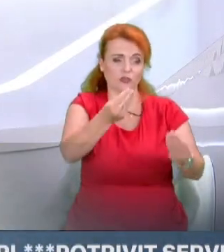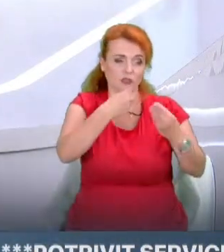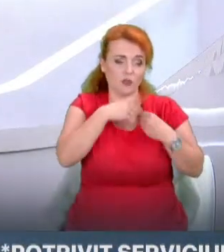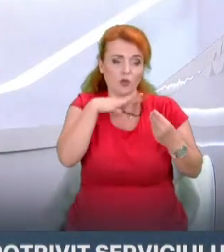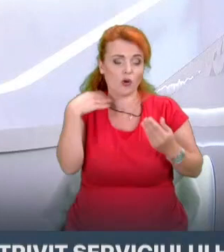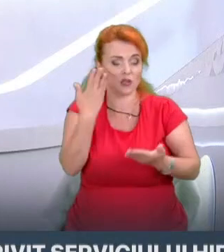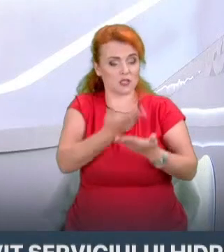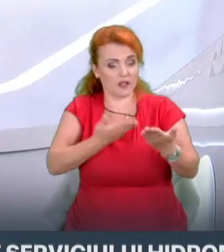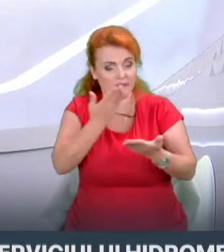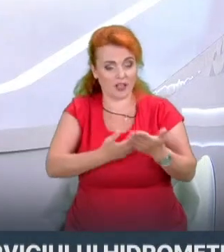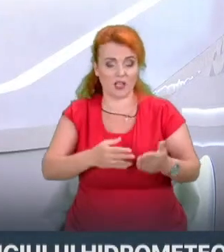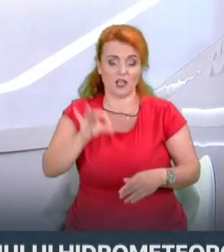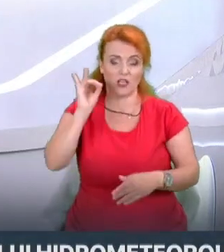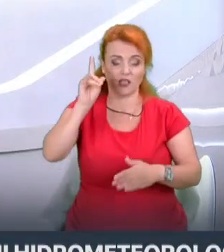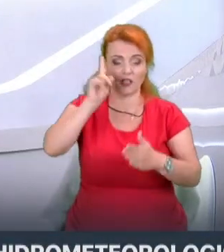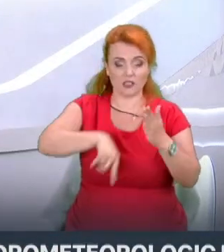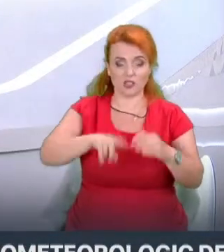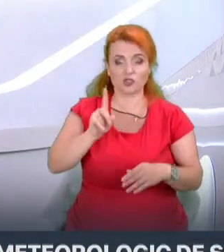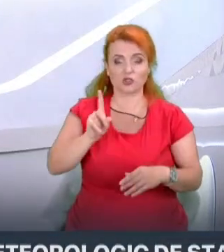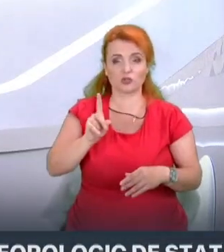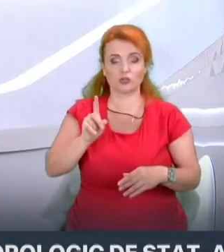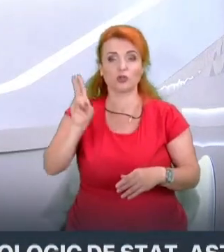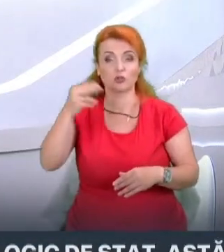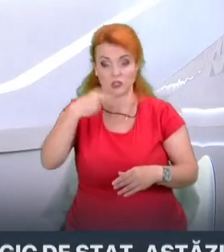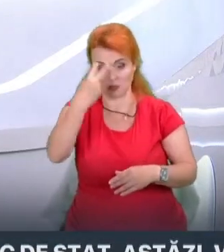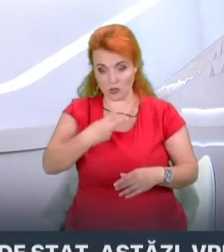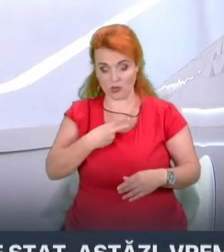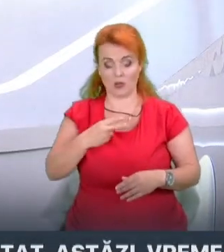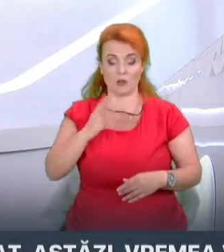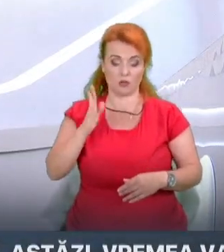Sperăm că vor fi utile și pentru cei care ne-au urmărit. Și vă dorim mulțumesc. O zi liniștită în continuare.